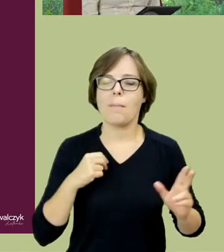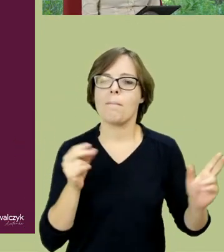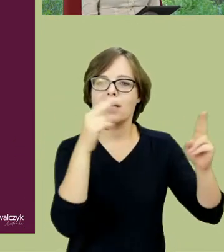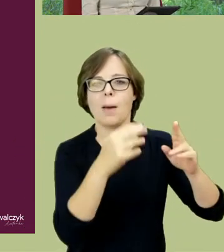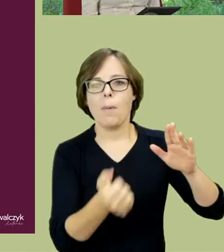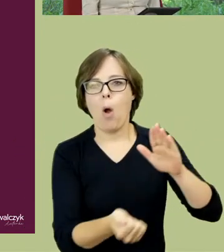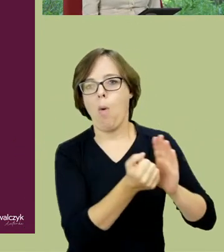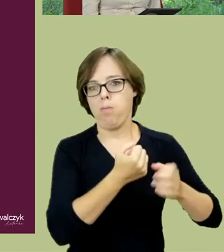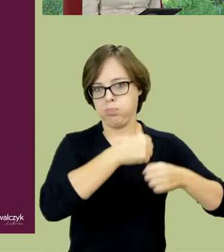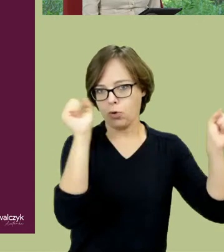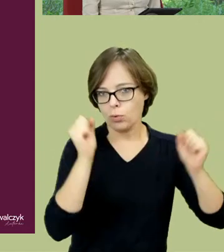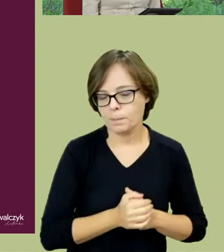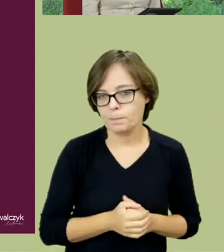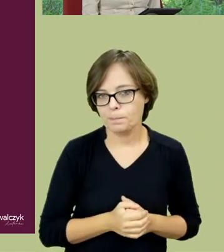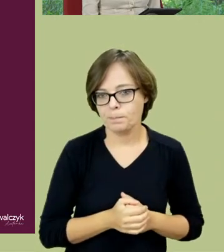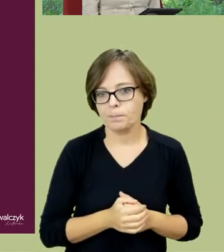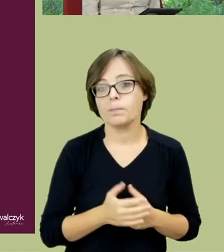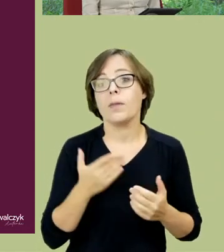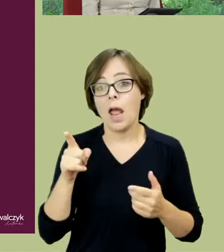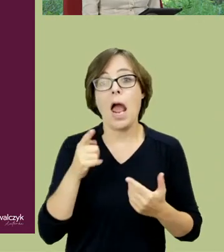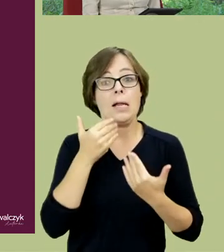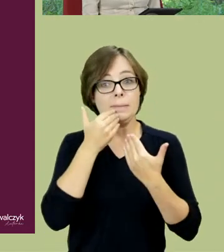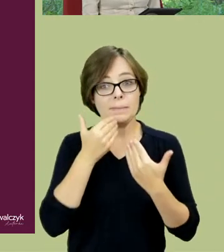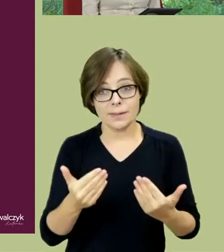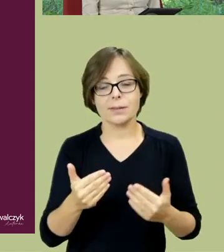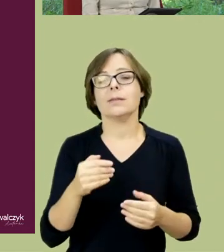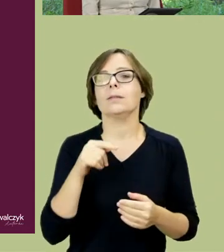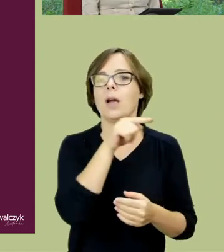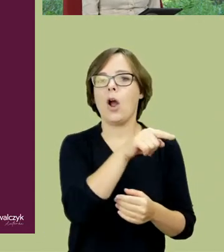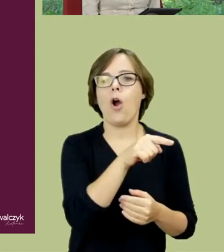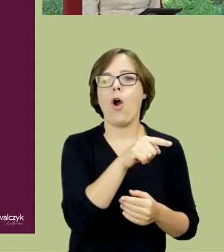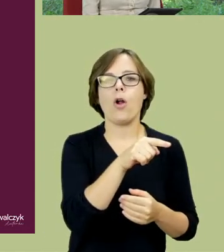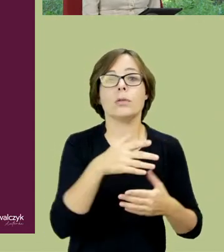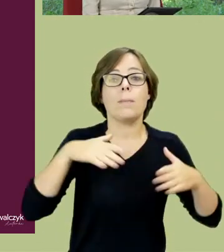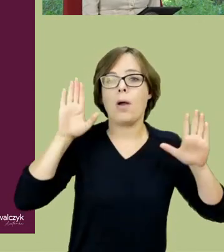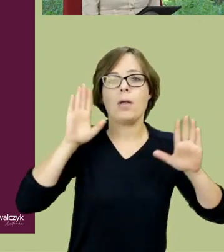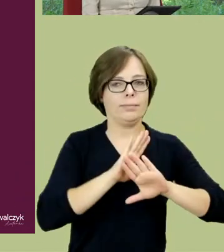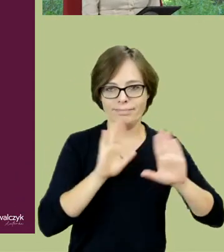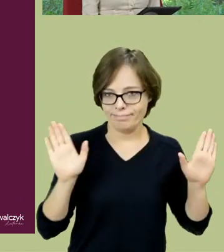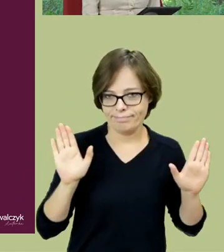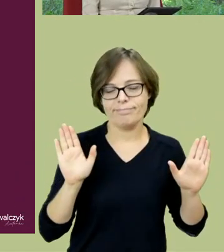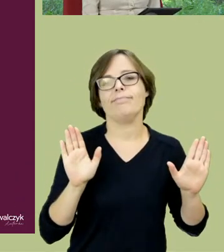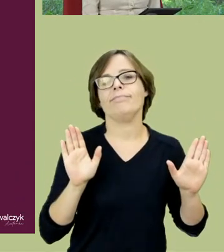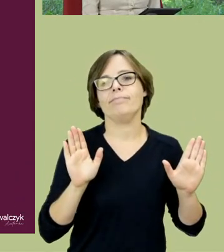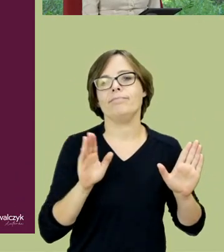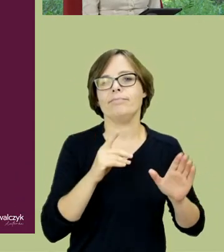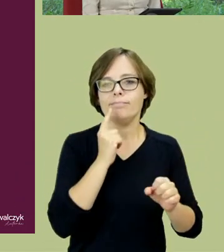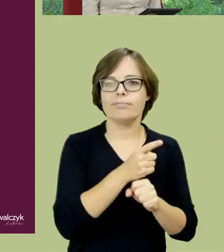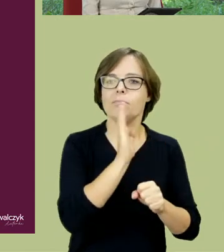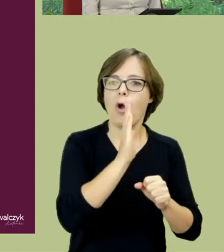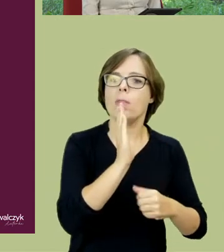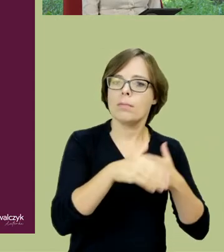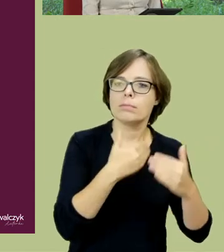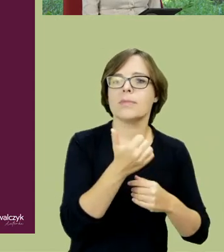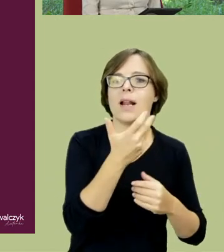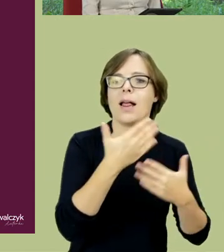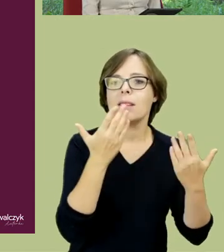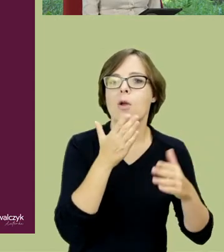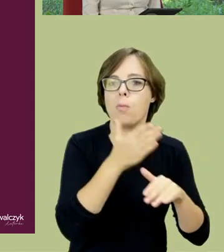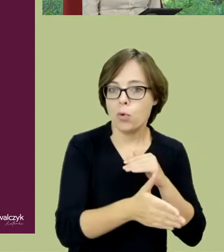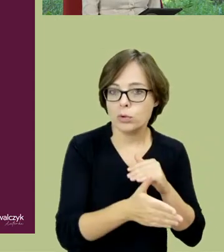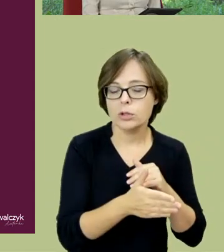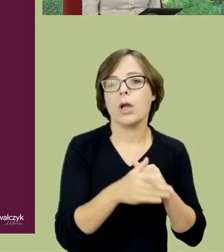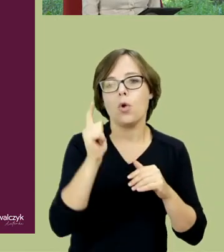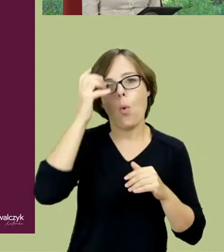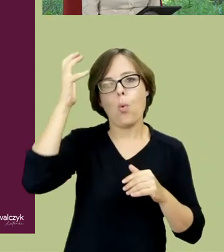gestem dramatycznym zapobiegła kapitulacji. Zamku faktycznie nie poddano, a w kilka dni później już sam król